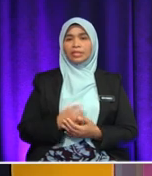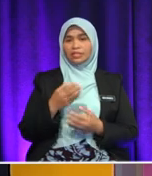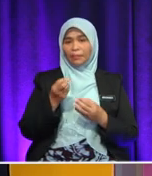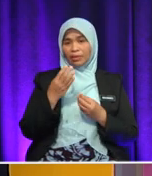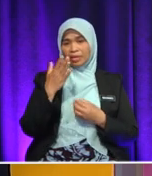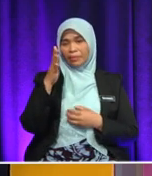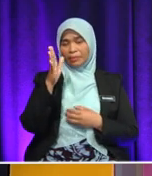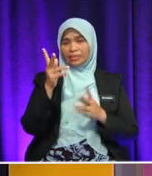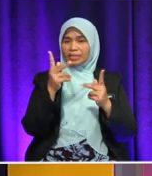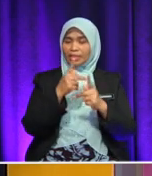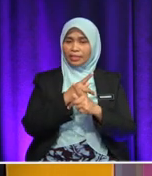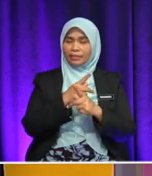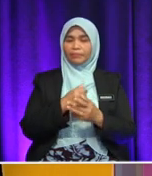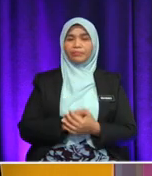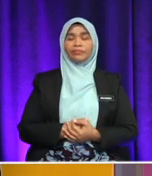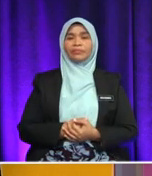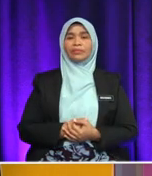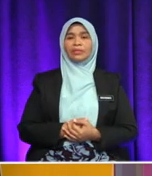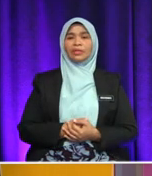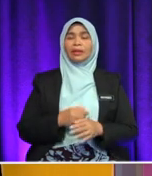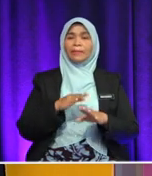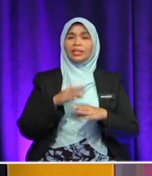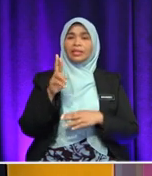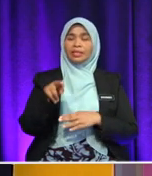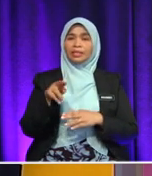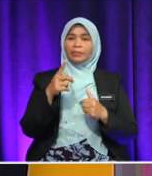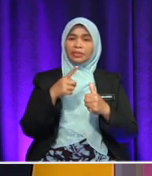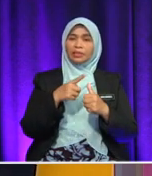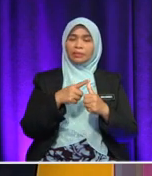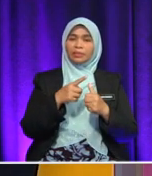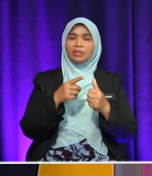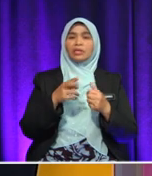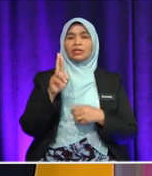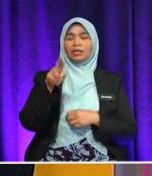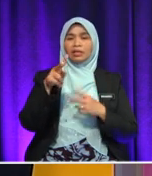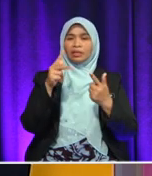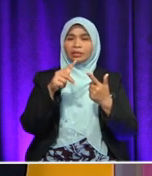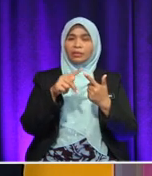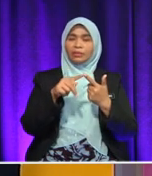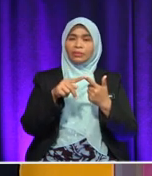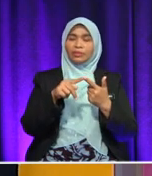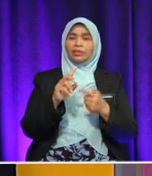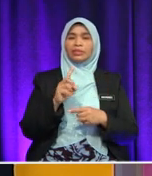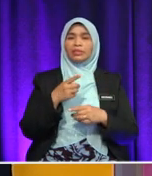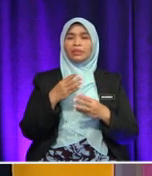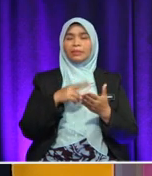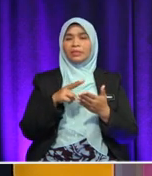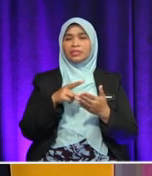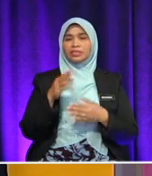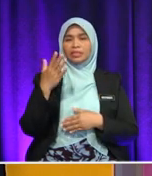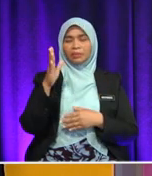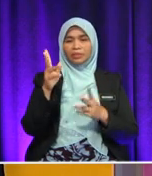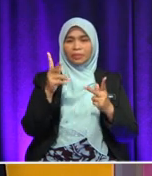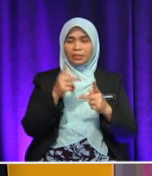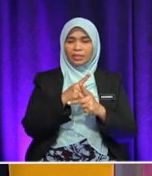15 kali ya pada rakaat yang pertama Raka Yang kedua kita baca selepas surah al-ikhlas baca 15 kali